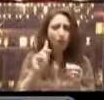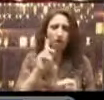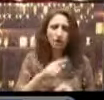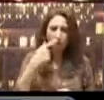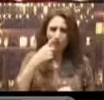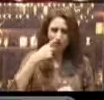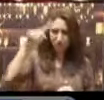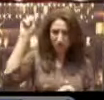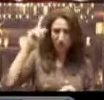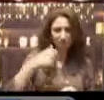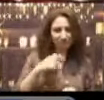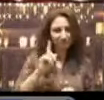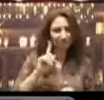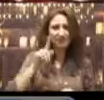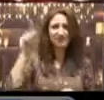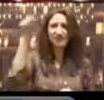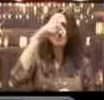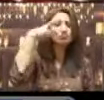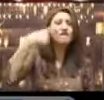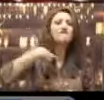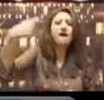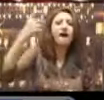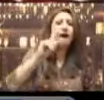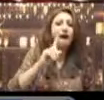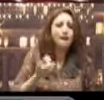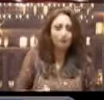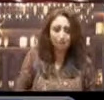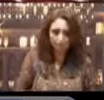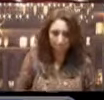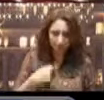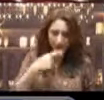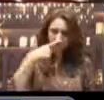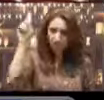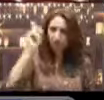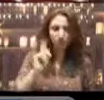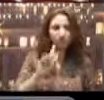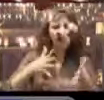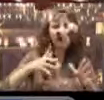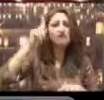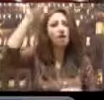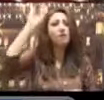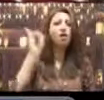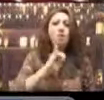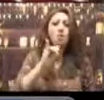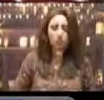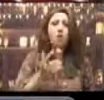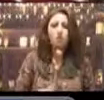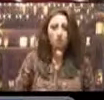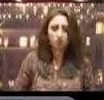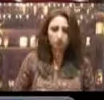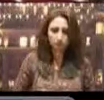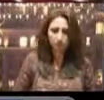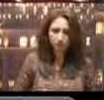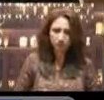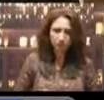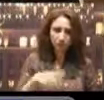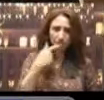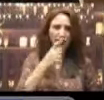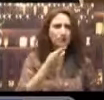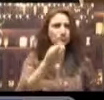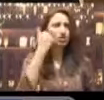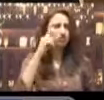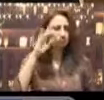ناس ما فهموش اصلا انا بقول ايه بكل صراحه يعني هم حسوا ان ده كلام من كوكب تاني.